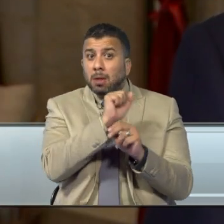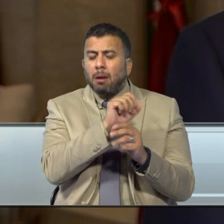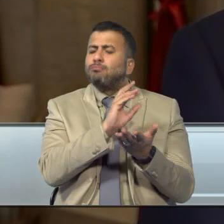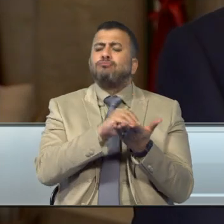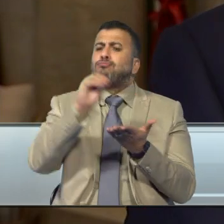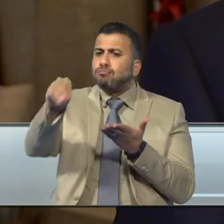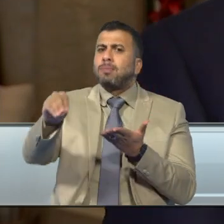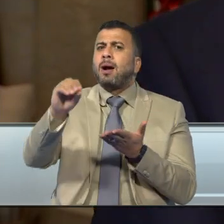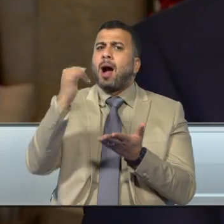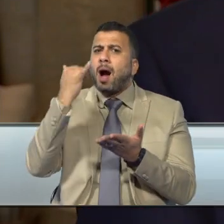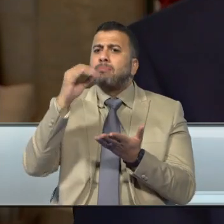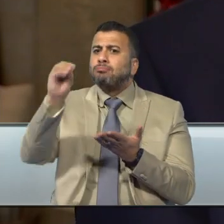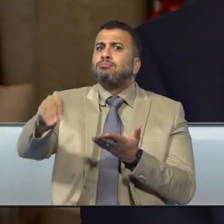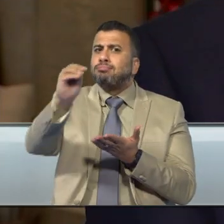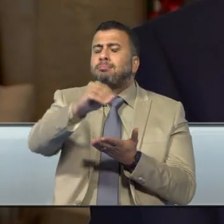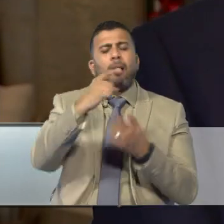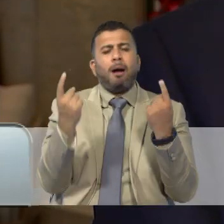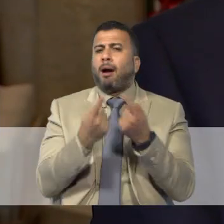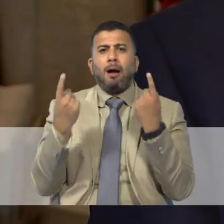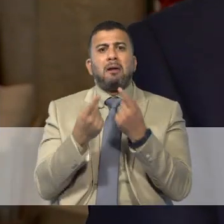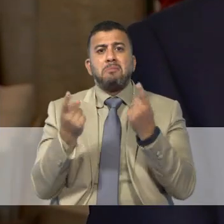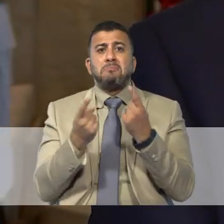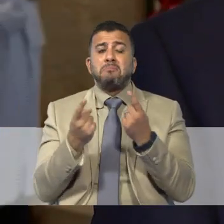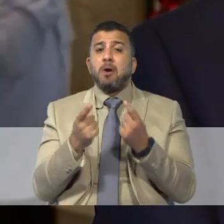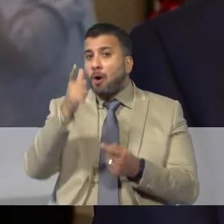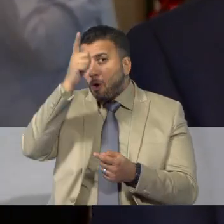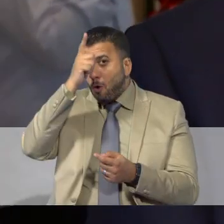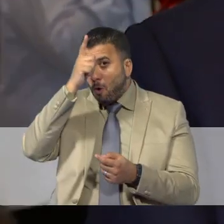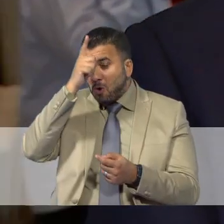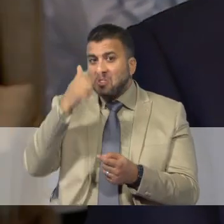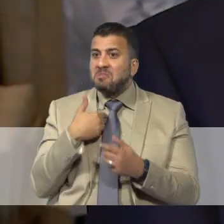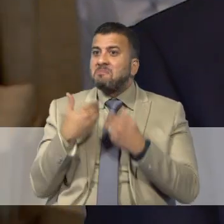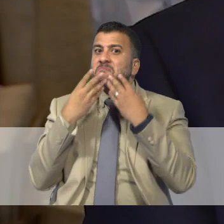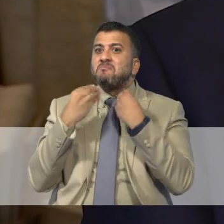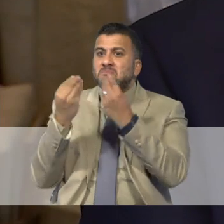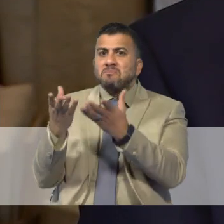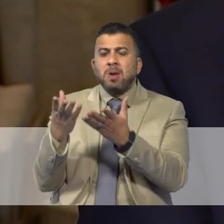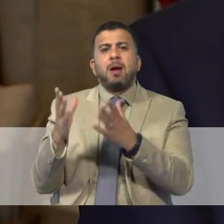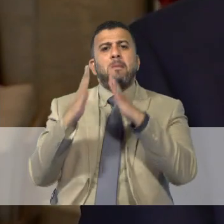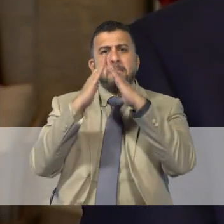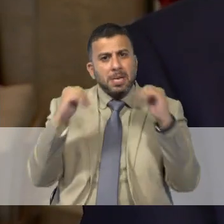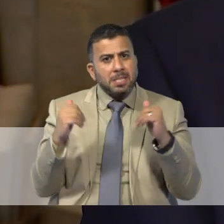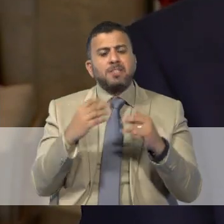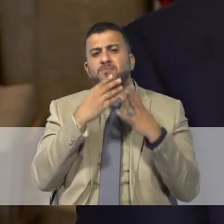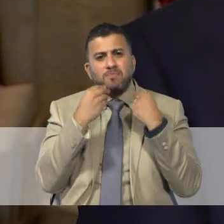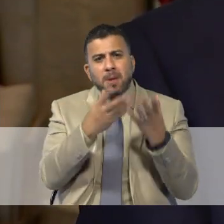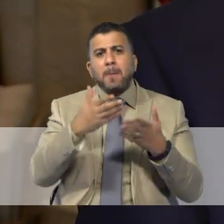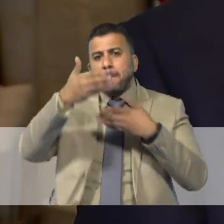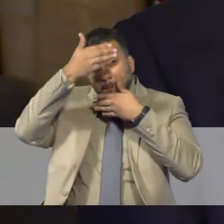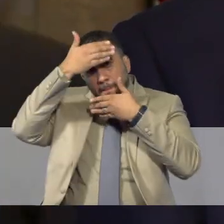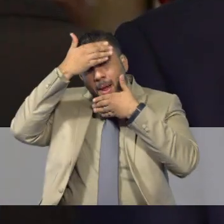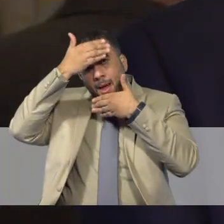أحس أنها هي تحية هذه المرة للساحة الأردنية كما كانت تحية للساحة المصرية أو المغربية أو أي